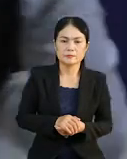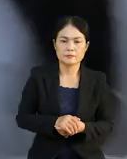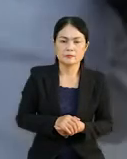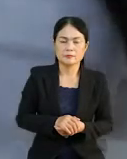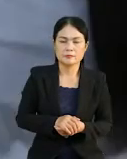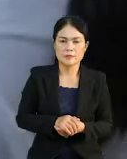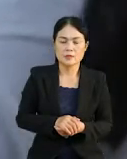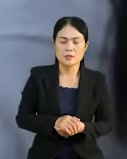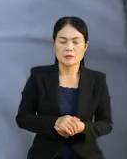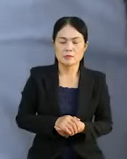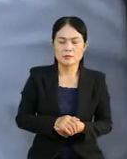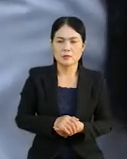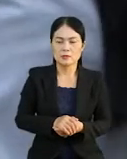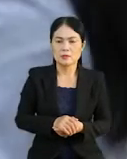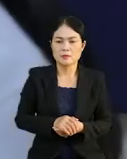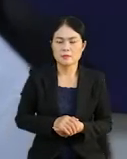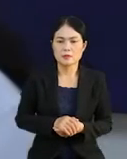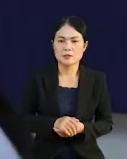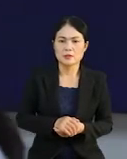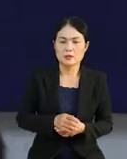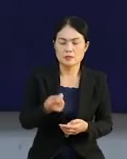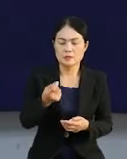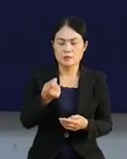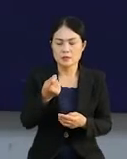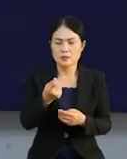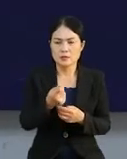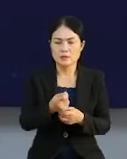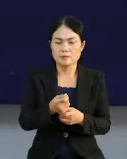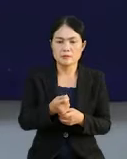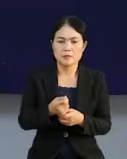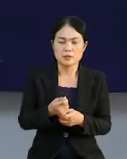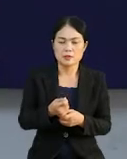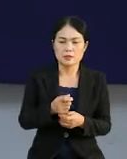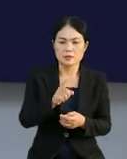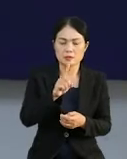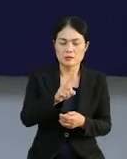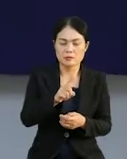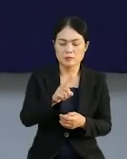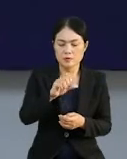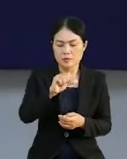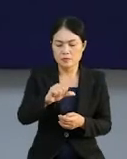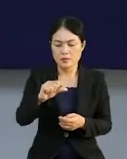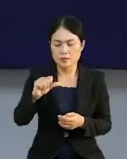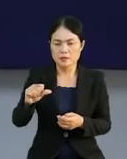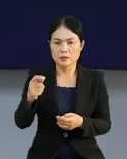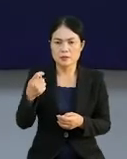chà nâng trong coi cái cứ cái đoạn đạp rạ để miên đầm lấy muối mơn rìa